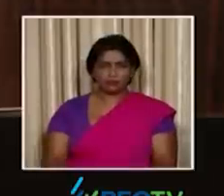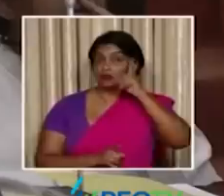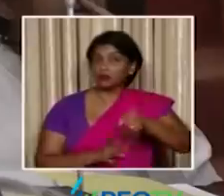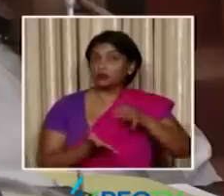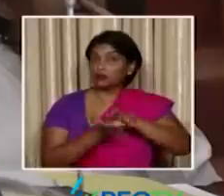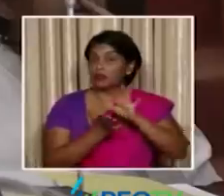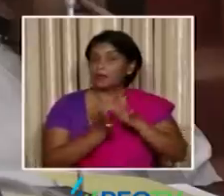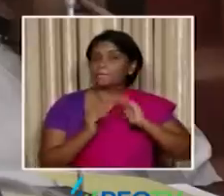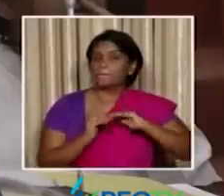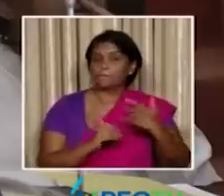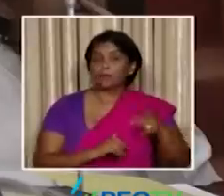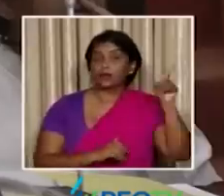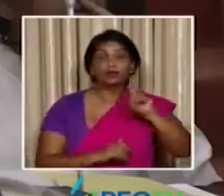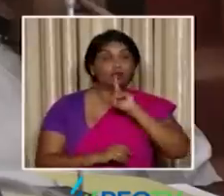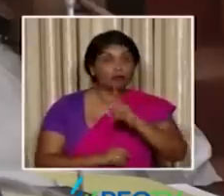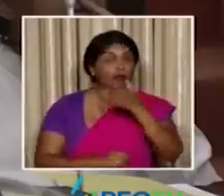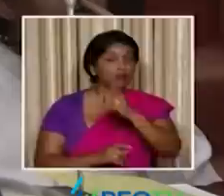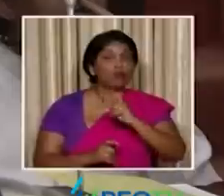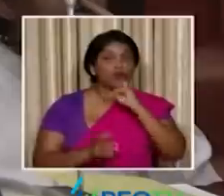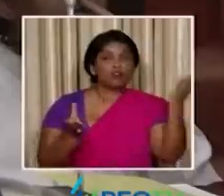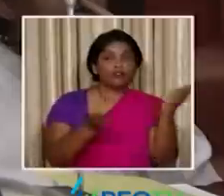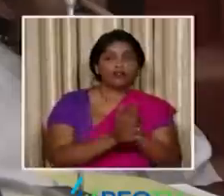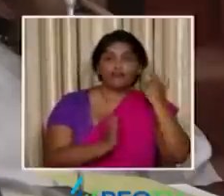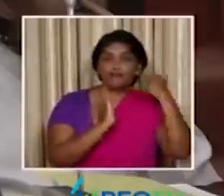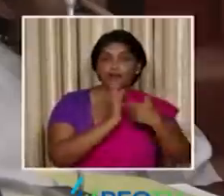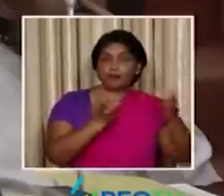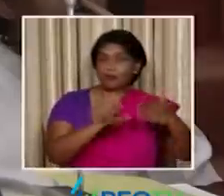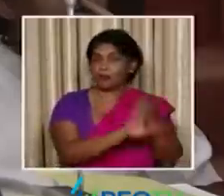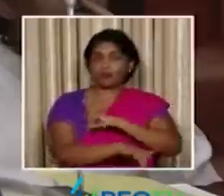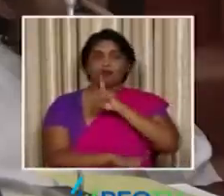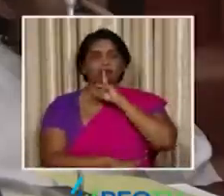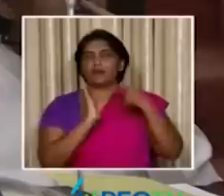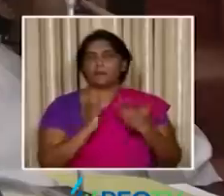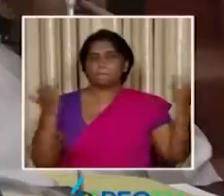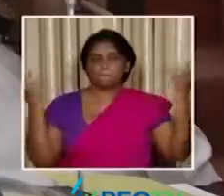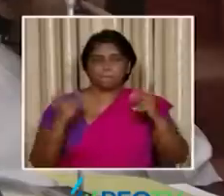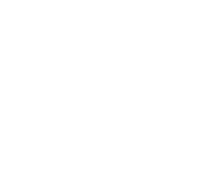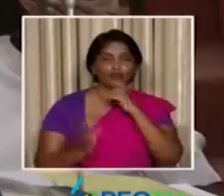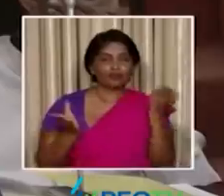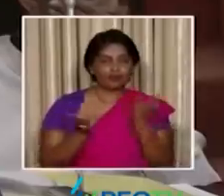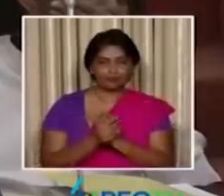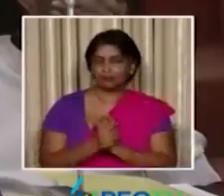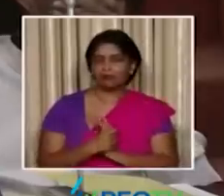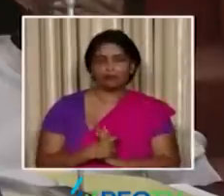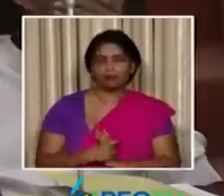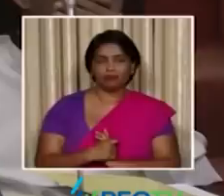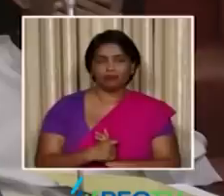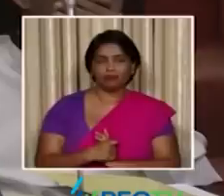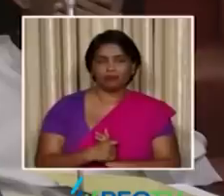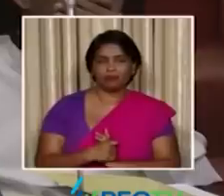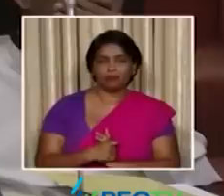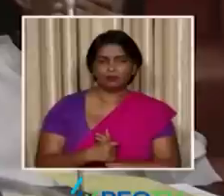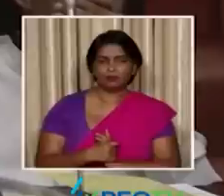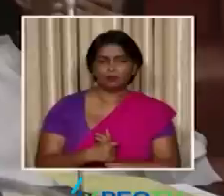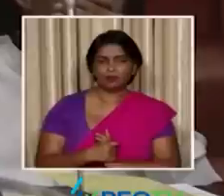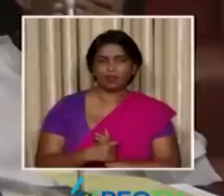නැහැ. ඔව්. ඔබතුමා තීන්දුවක් දුන්නේ නඩුව ෆයිල් කරලා විභාගයට ගන්නත් කලින් ඔබතුමාගේ විභාග කරන්න බෑ කියලා. ඒ පුළුවන්ද? මම නඩුවක් ගන්න මොකද්ද මේ? නඩුව